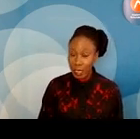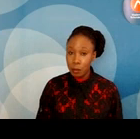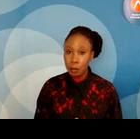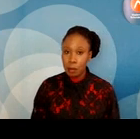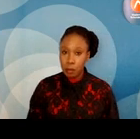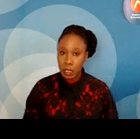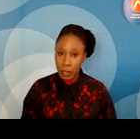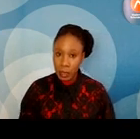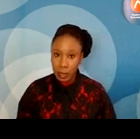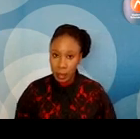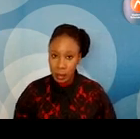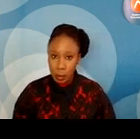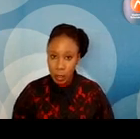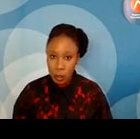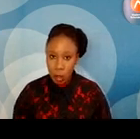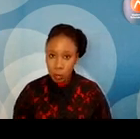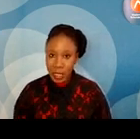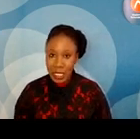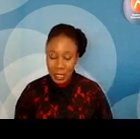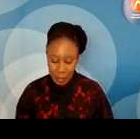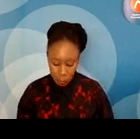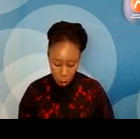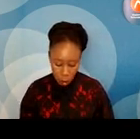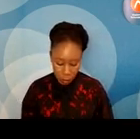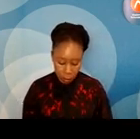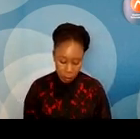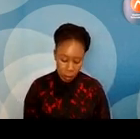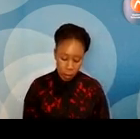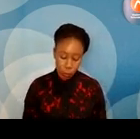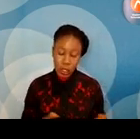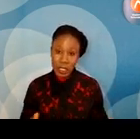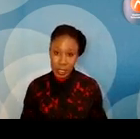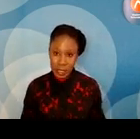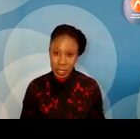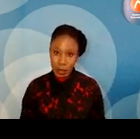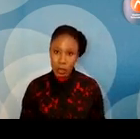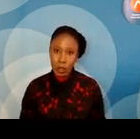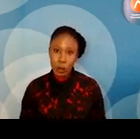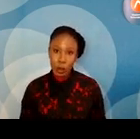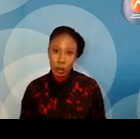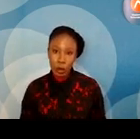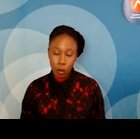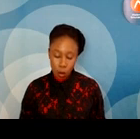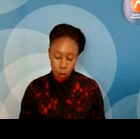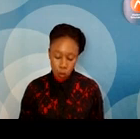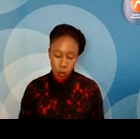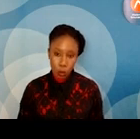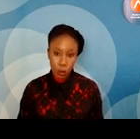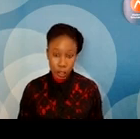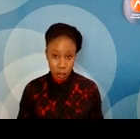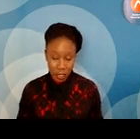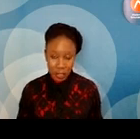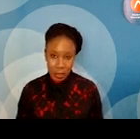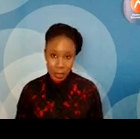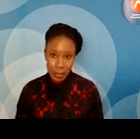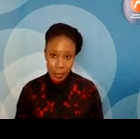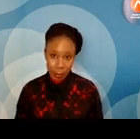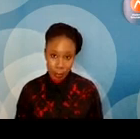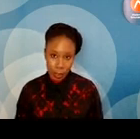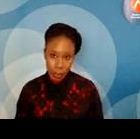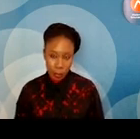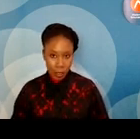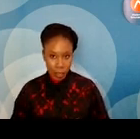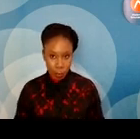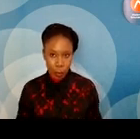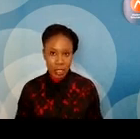som kan drabbas av belastningsskador, förslitningar och också